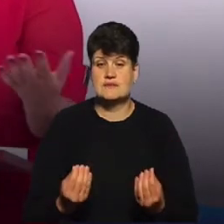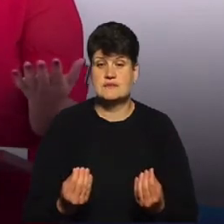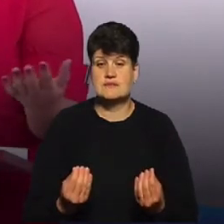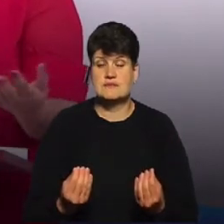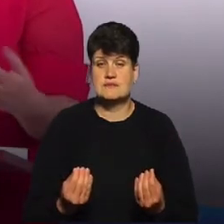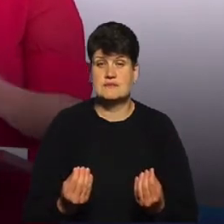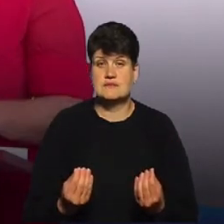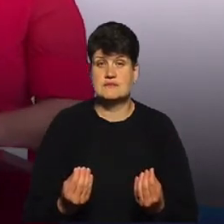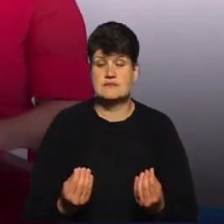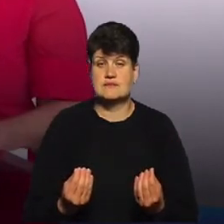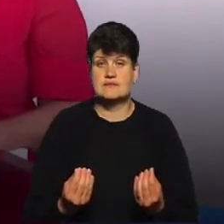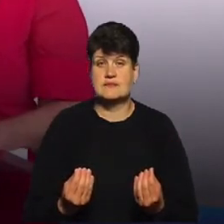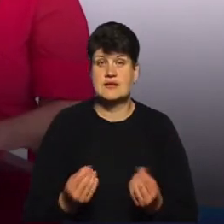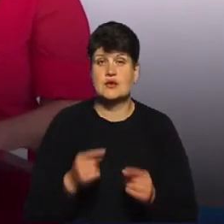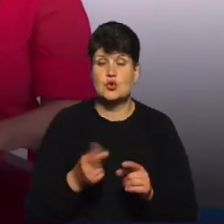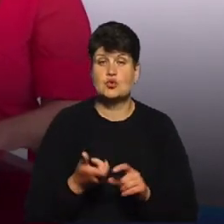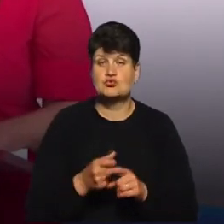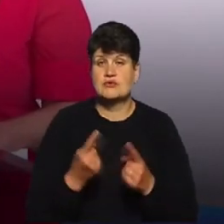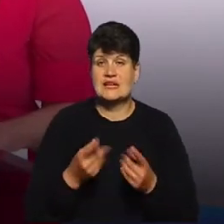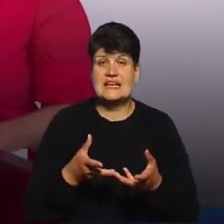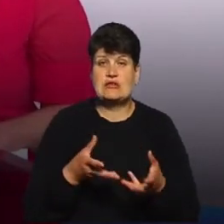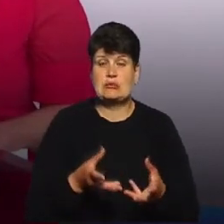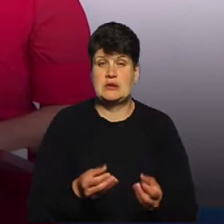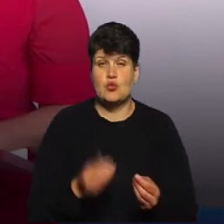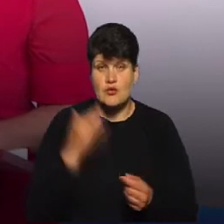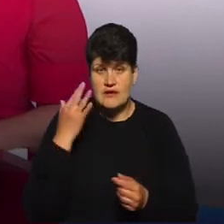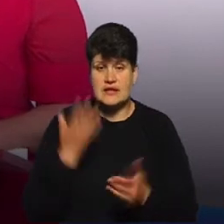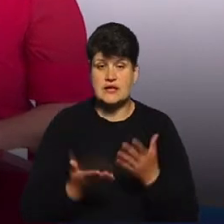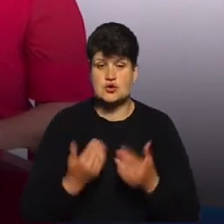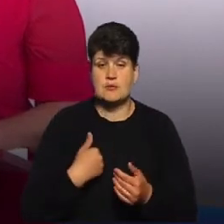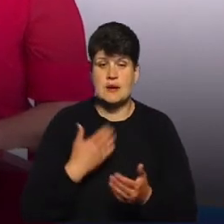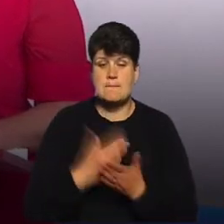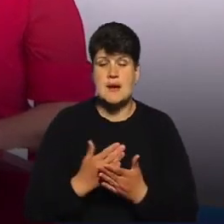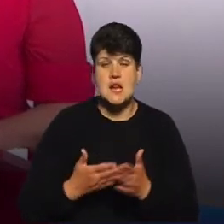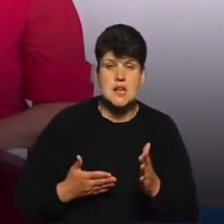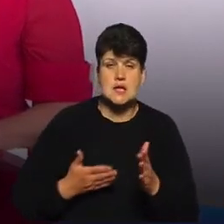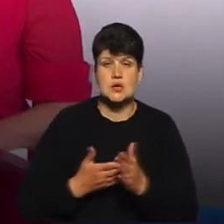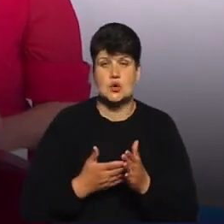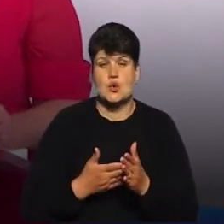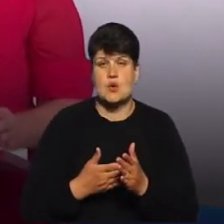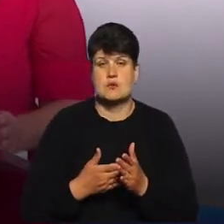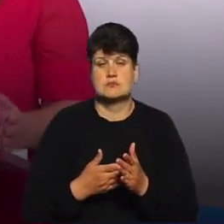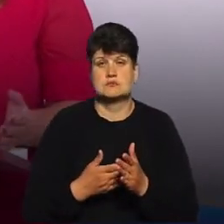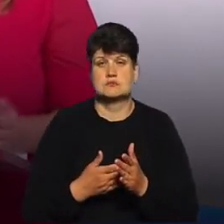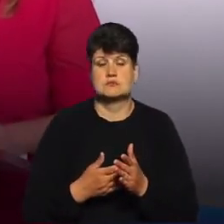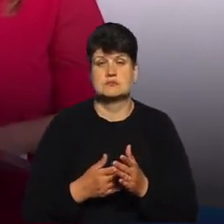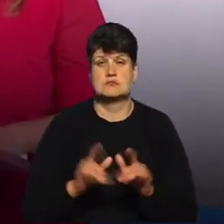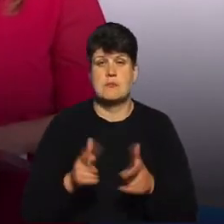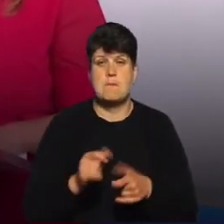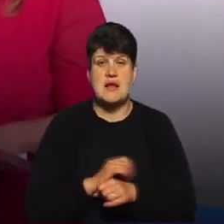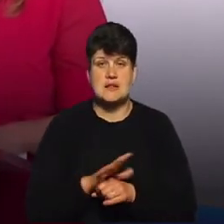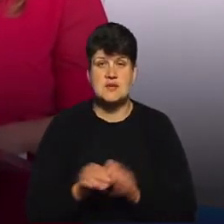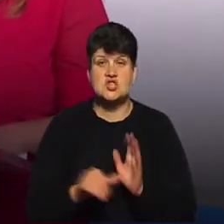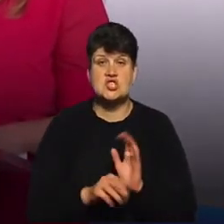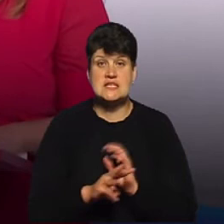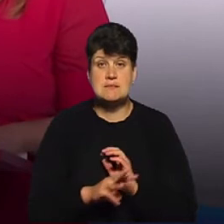дуже великий вплив. Уявляєте, якщо ми мали до пандемії 6 мільйонів відвідувачів, то під час пандемії ми оцінюємо в